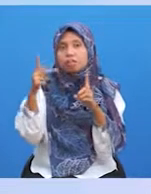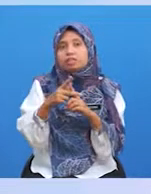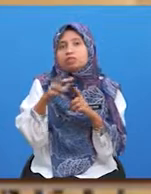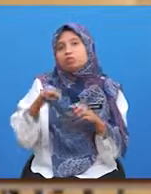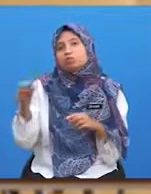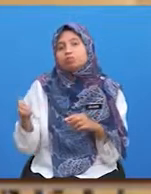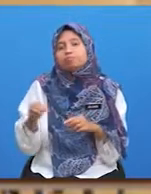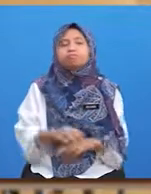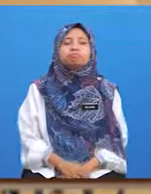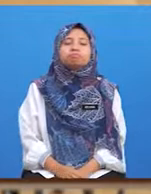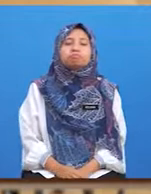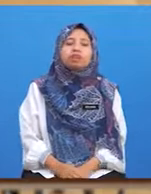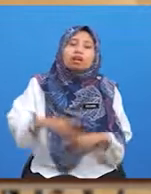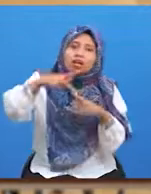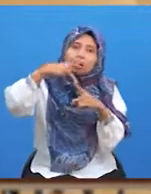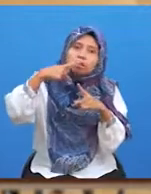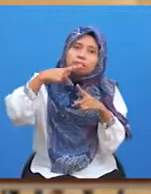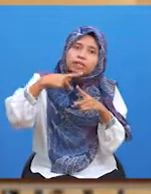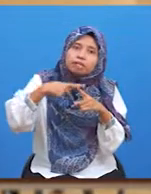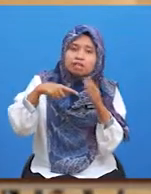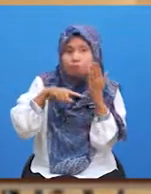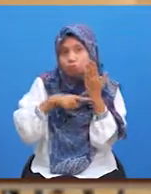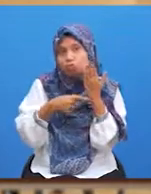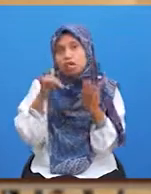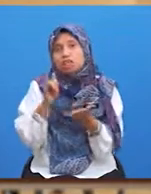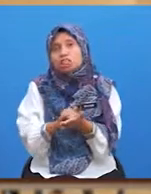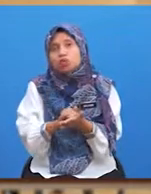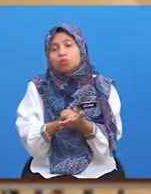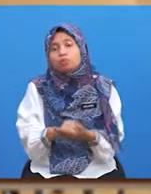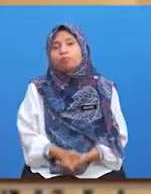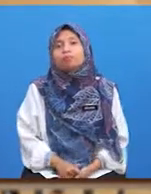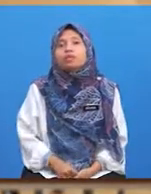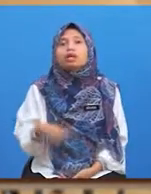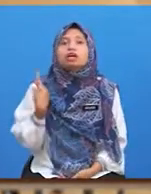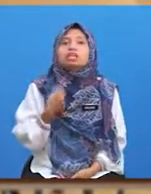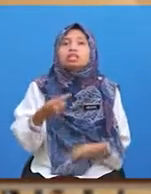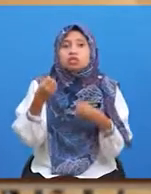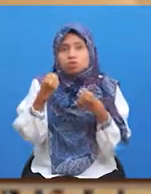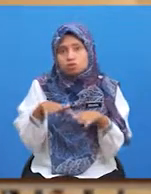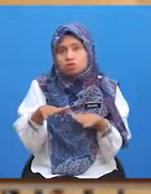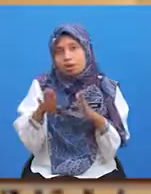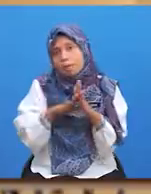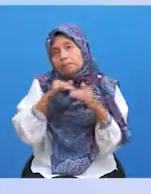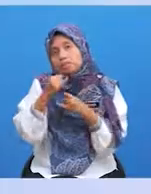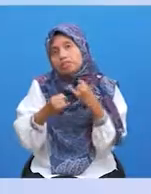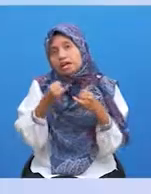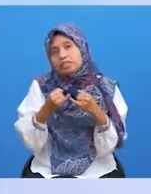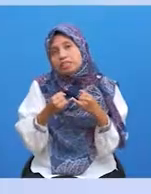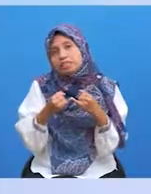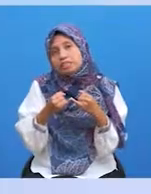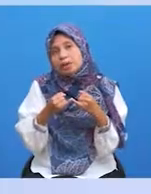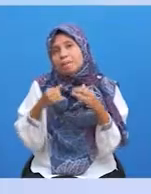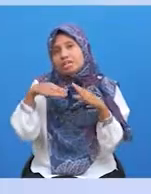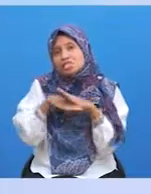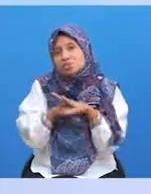Murid-murid, daripada pendahuluan yang telah kita bina tadi, kita sudah berjaya